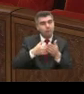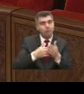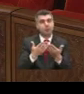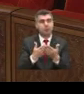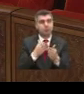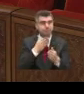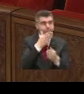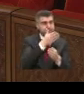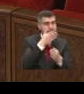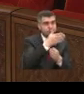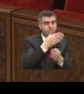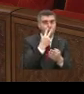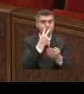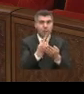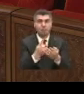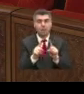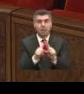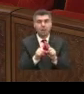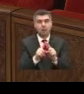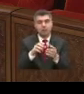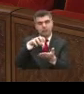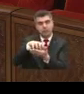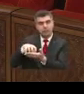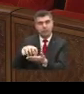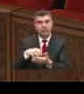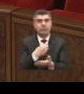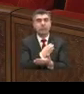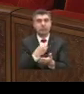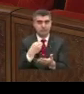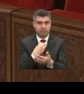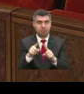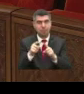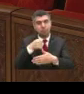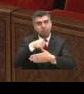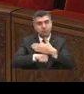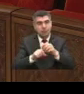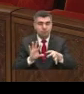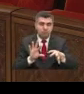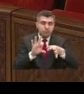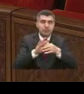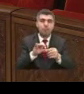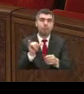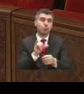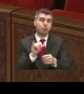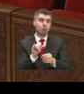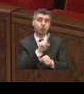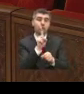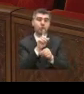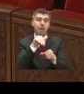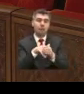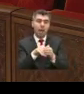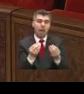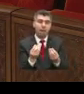الولادة، من خلال دور الأمومة اللي كدار في إطار الشراكة مع الجماعات الترابية، من خلال يعني الخدمات